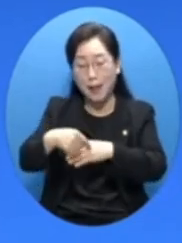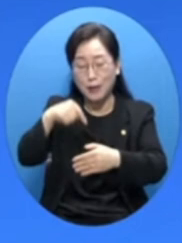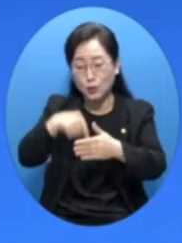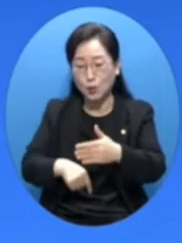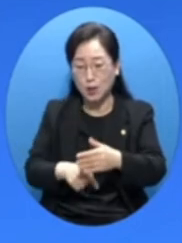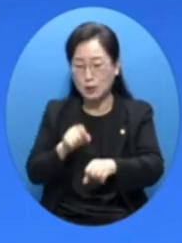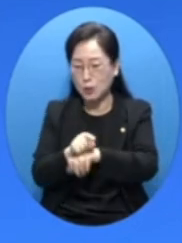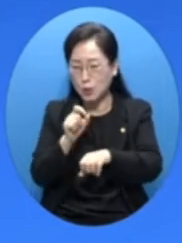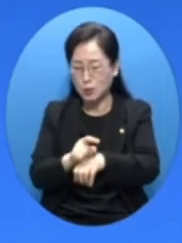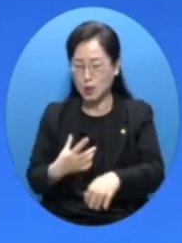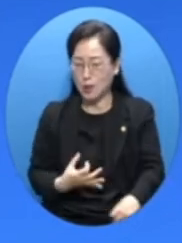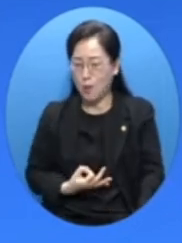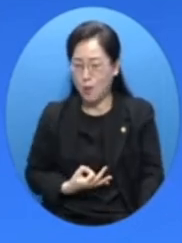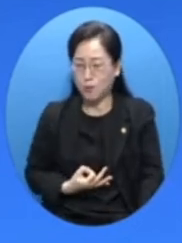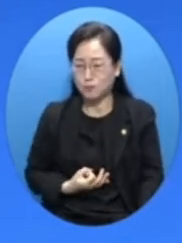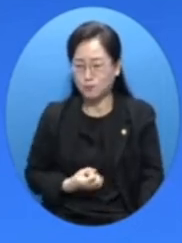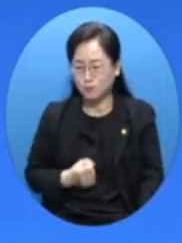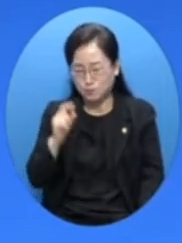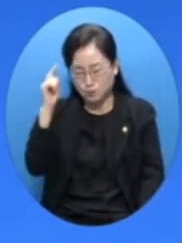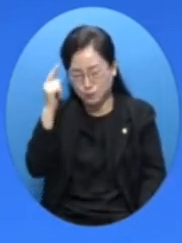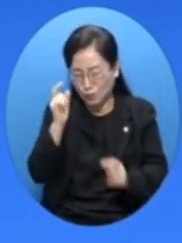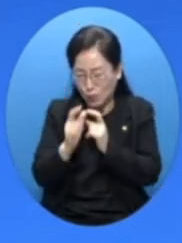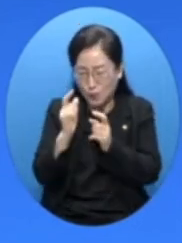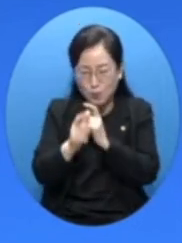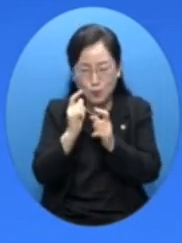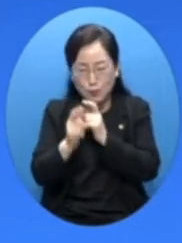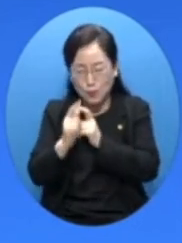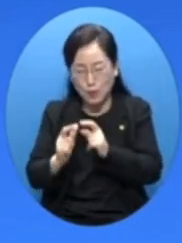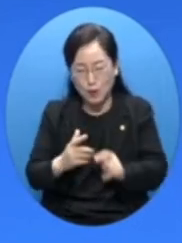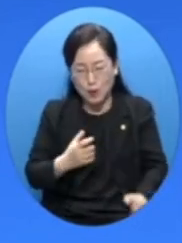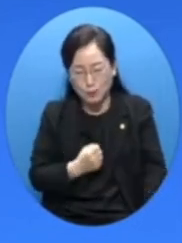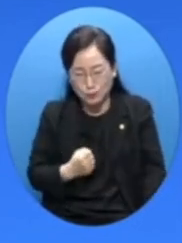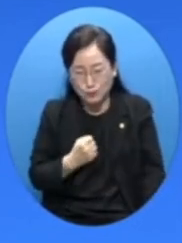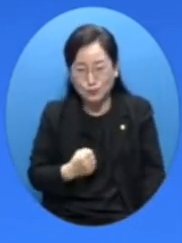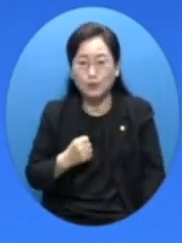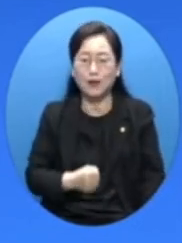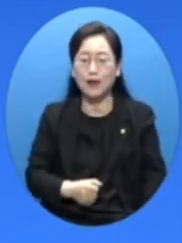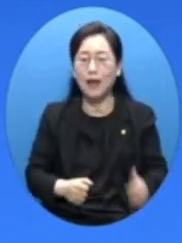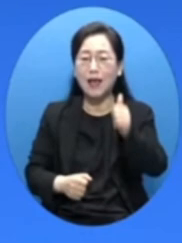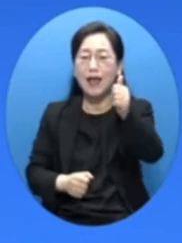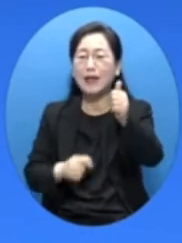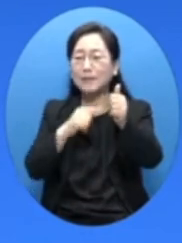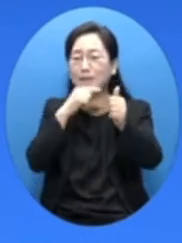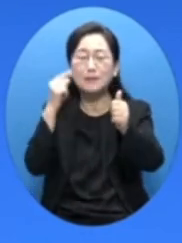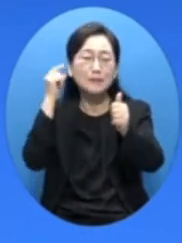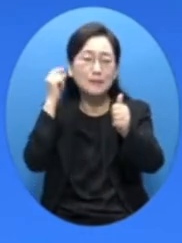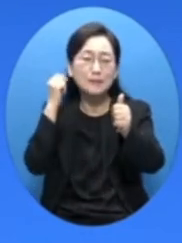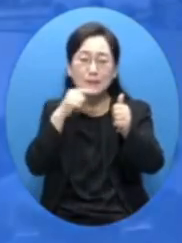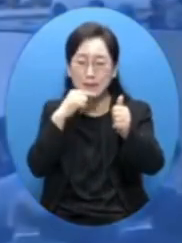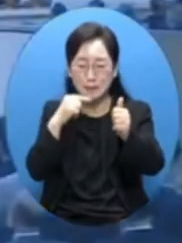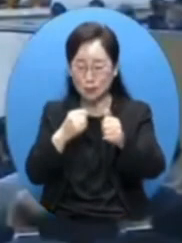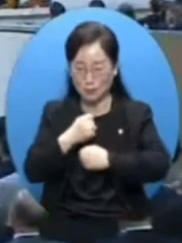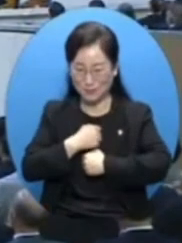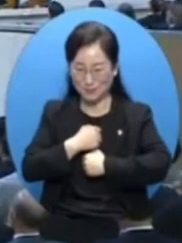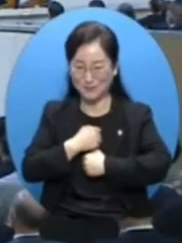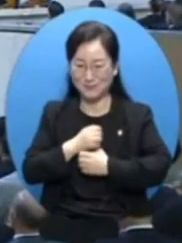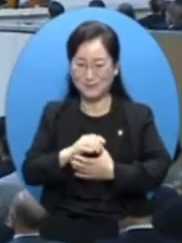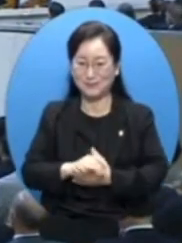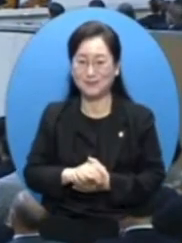또 생각하고 또 생각하고 또 생각하고 해서 그 마음에 눌려 삽니다. 특별히 A형들은 조심해야 됩니다.